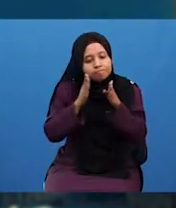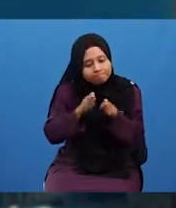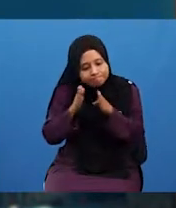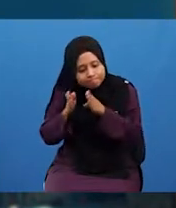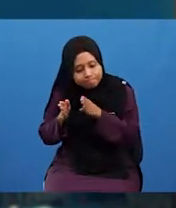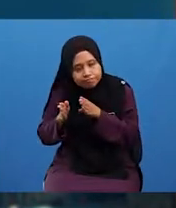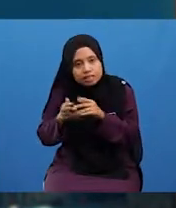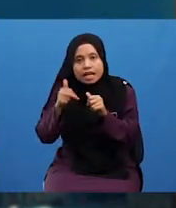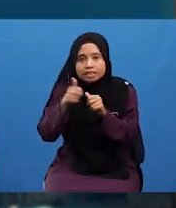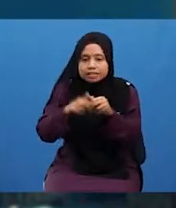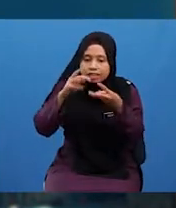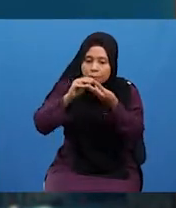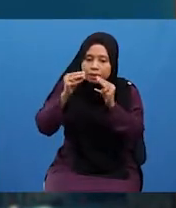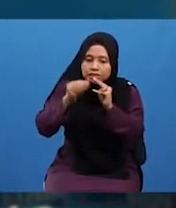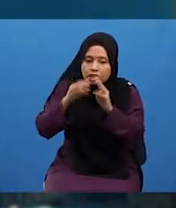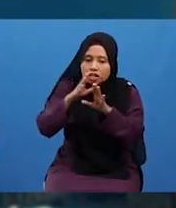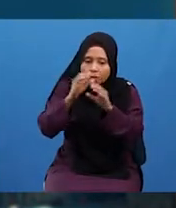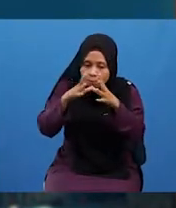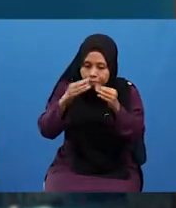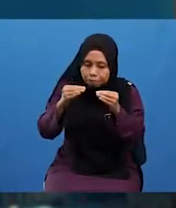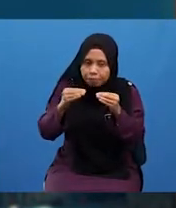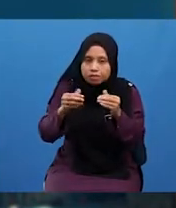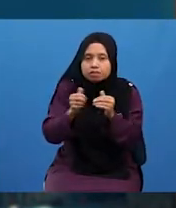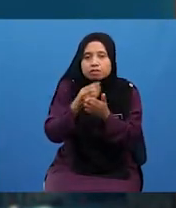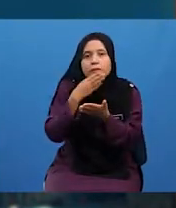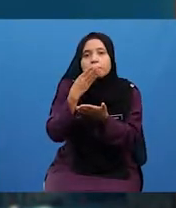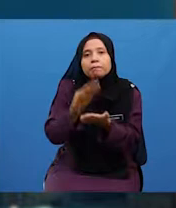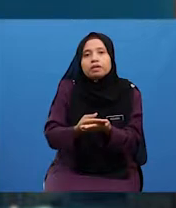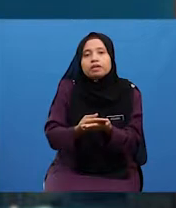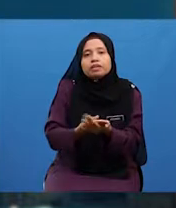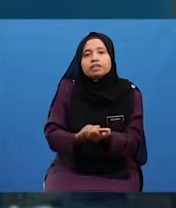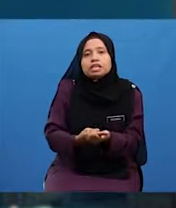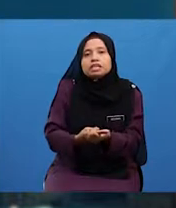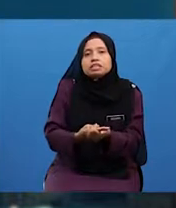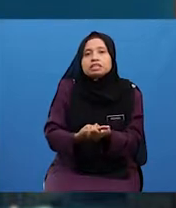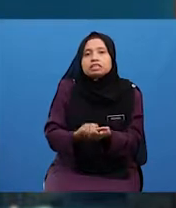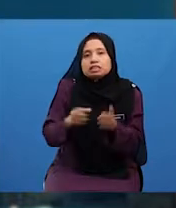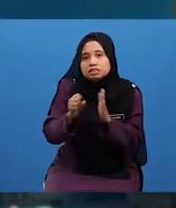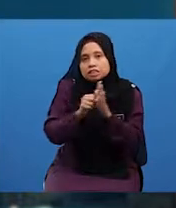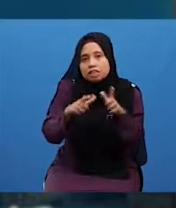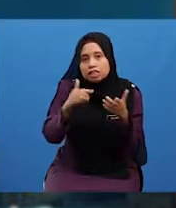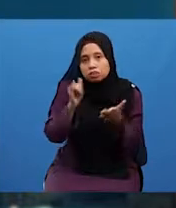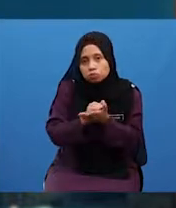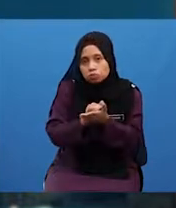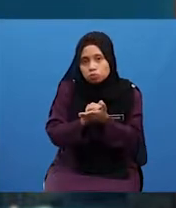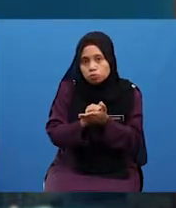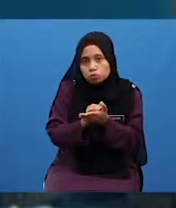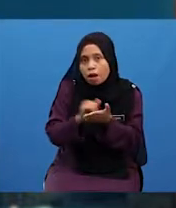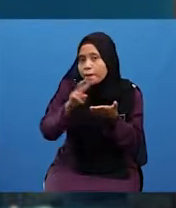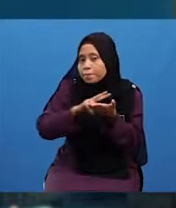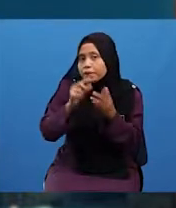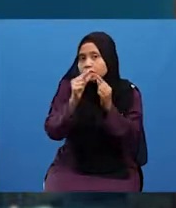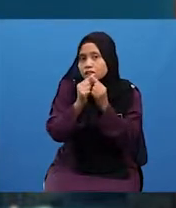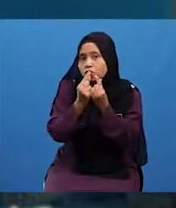teratur. Setiap masalah dapat diselesaikan dengan baik. Selain daripada itu,